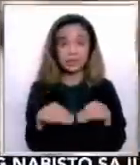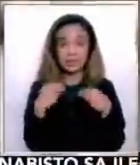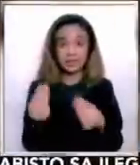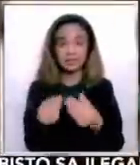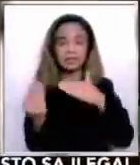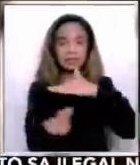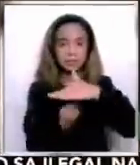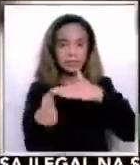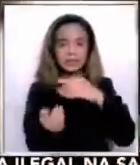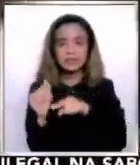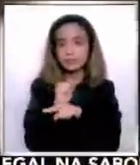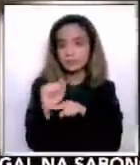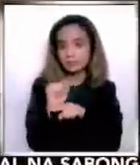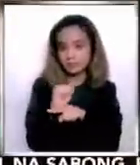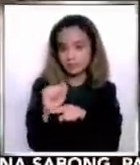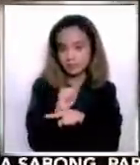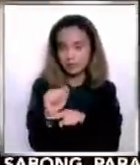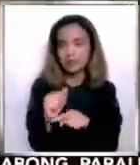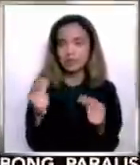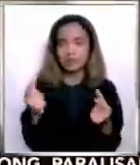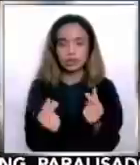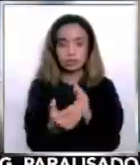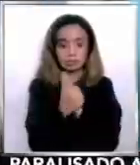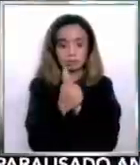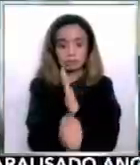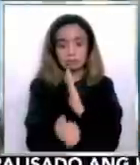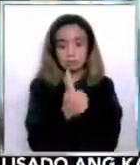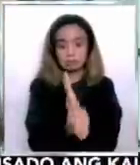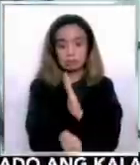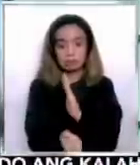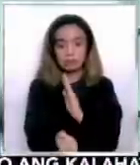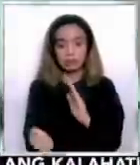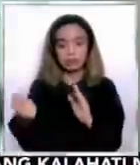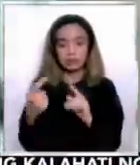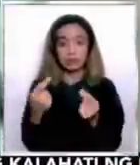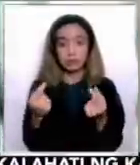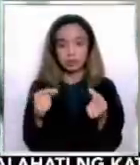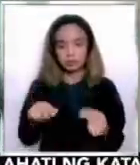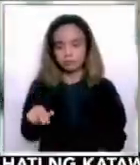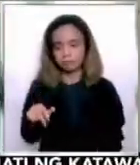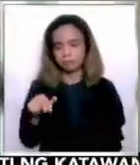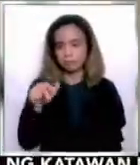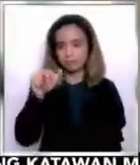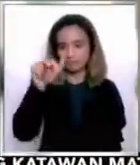training. Nagpapakitang gilas pa nga sila mula sa pag-akyat sa wooden planks